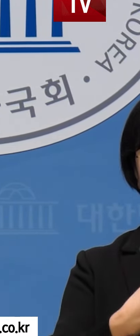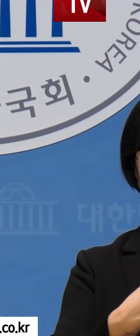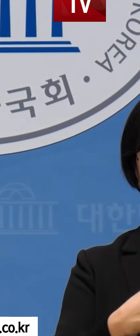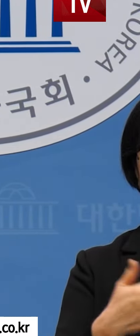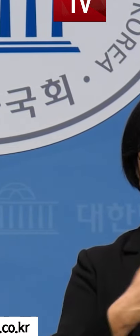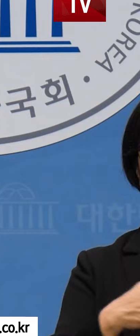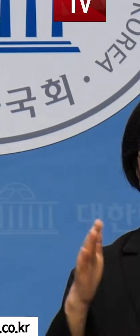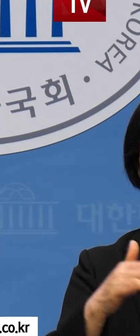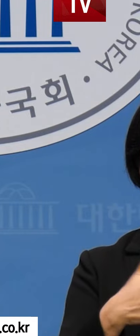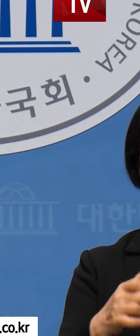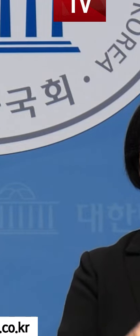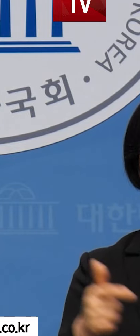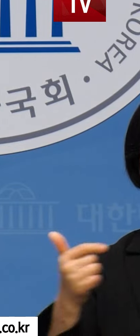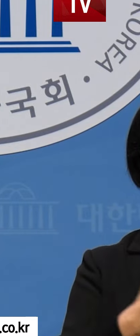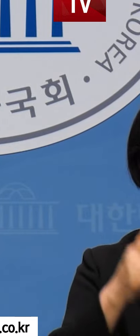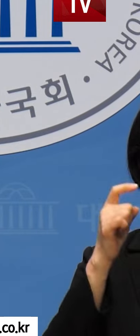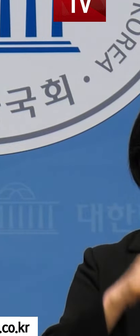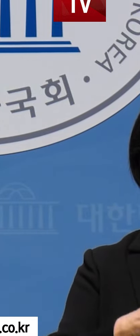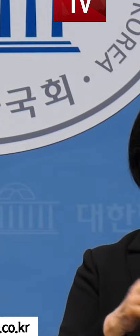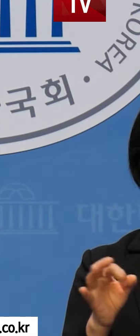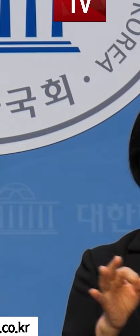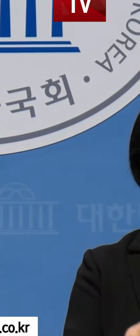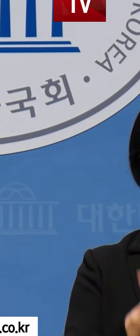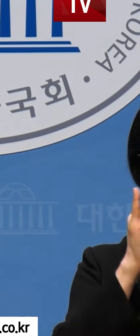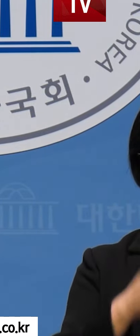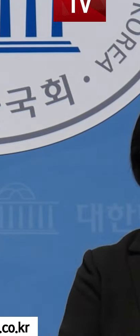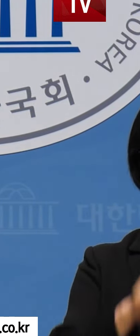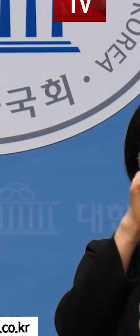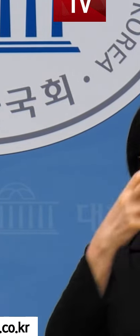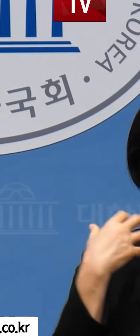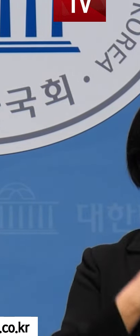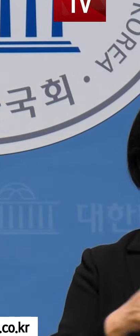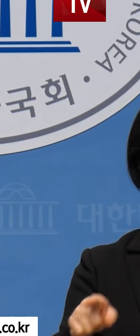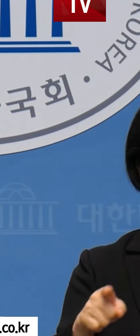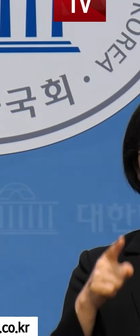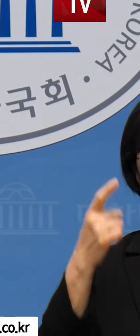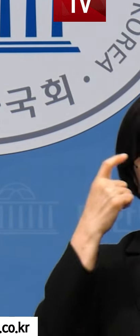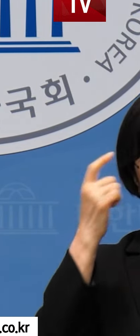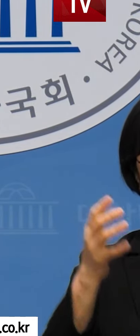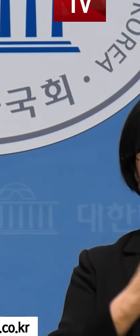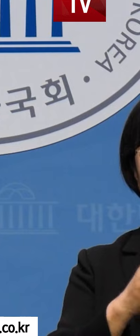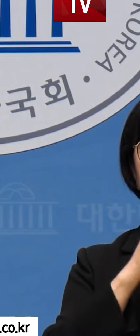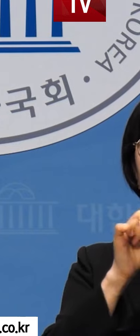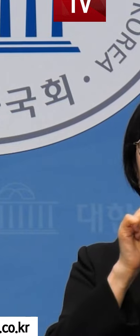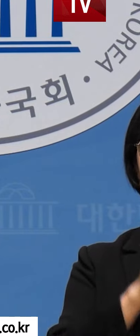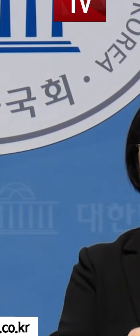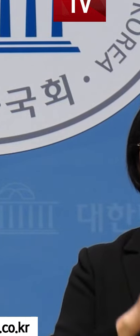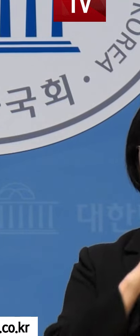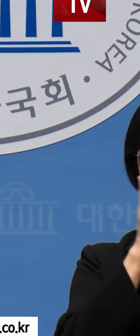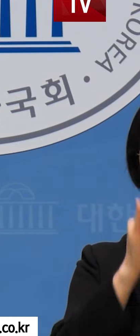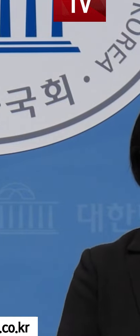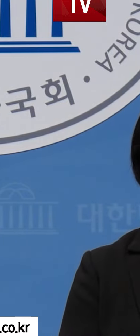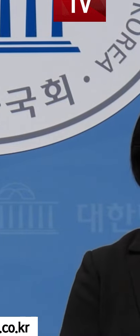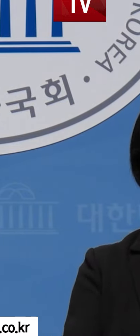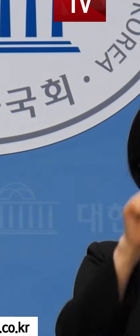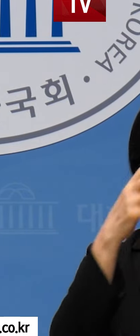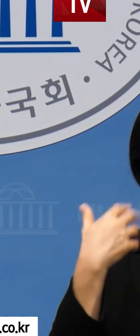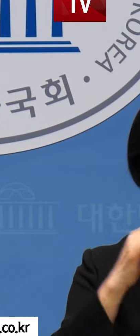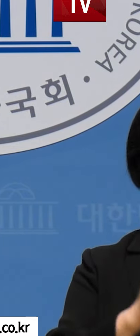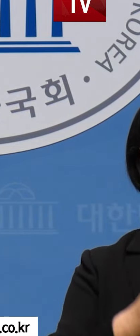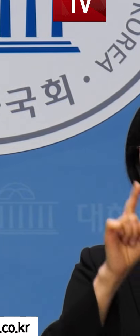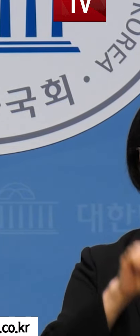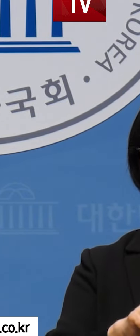증원만을 추진하여 목표를 상실하고 있다. 정부의 의지와 진정성을 의심하는 이유이다. 정부의